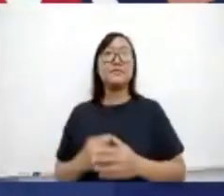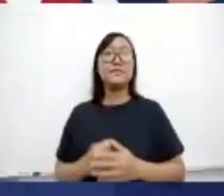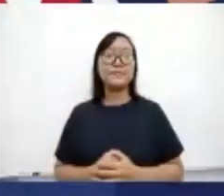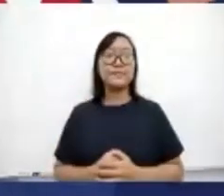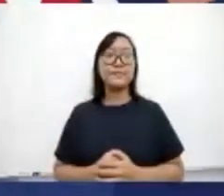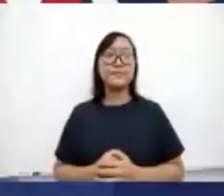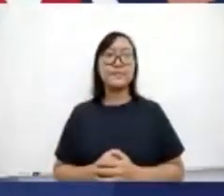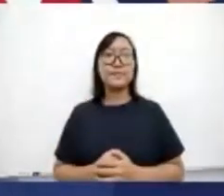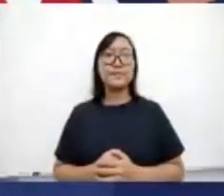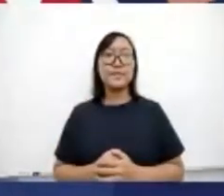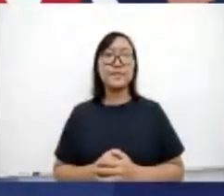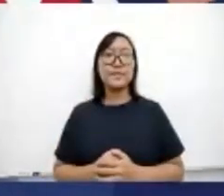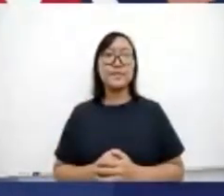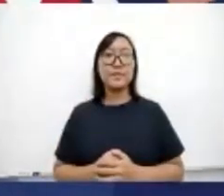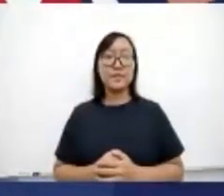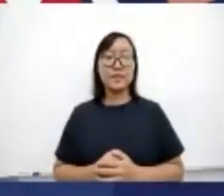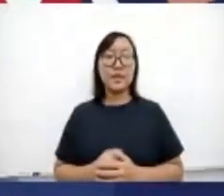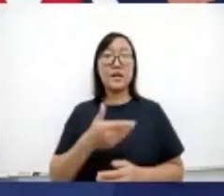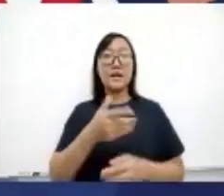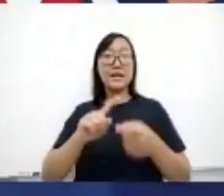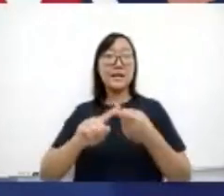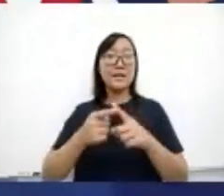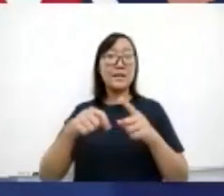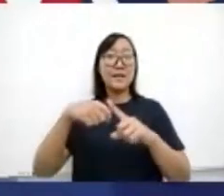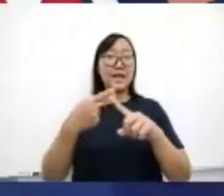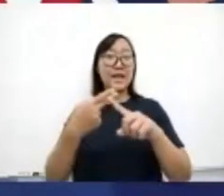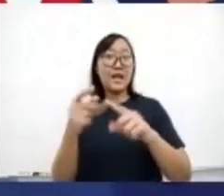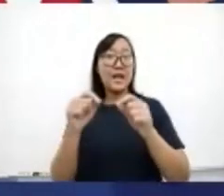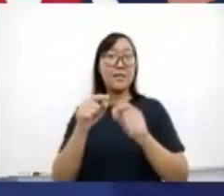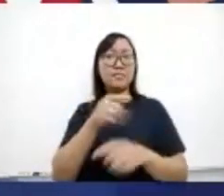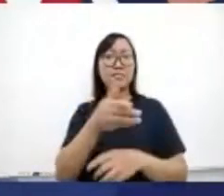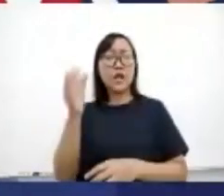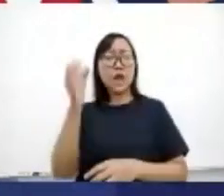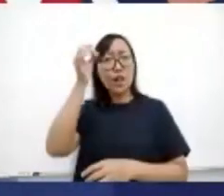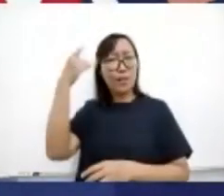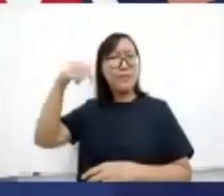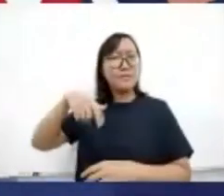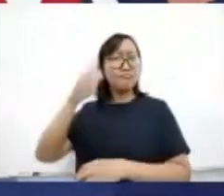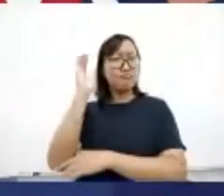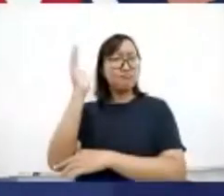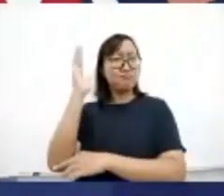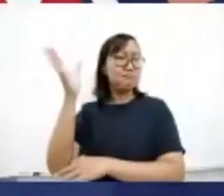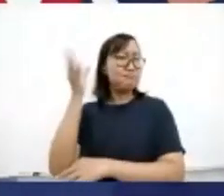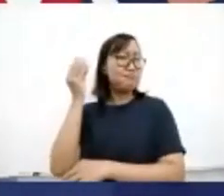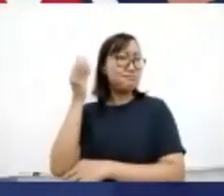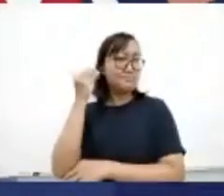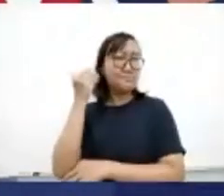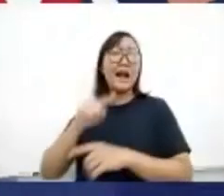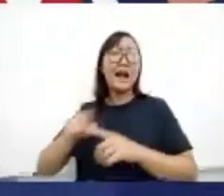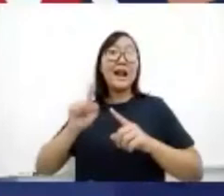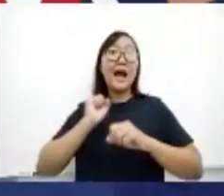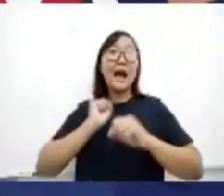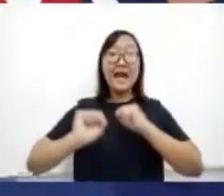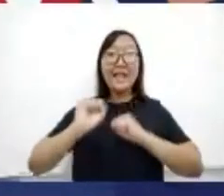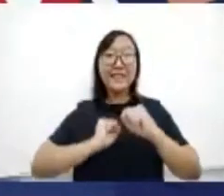kemudian juga bagi rekan-rekan cave Jangan lupa untuk mendengarkan seluruh pemaparan dari pembicara dan aktif berpartisipasi dalam diskusi